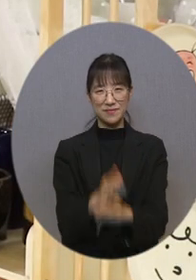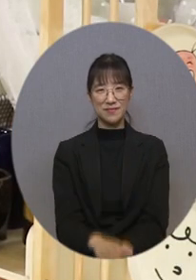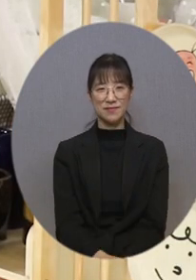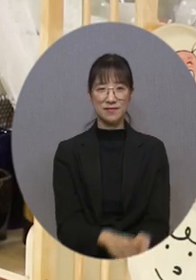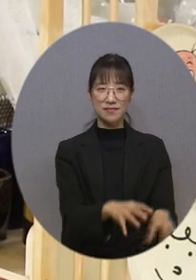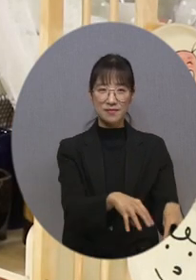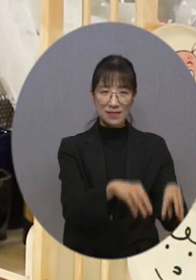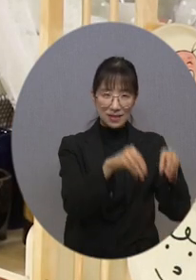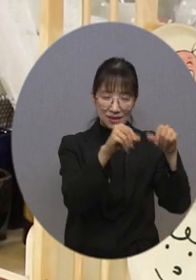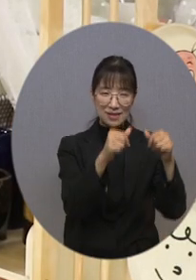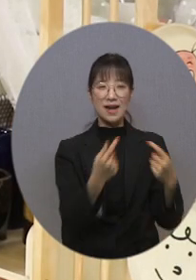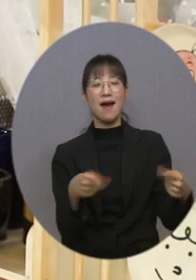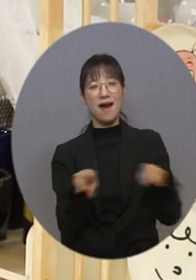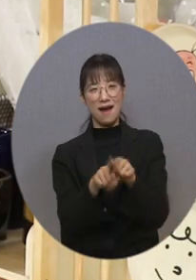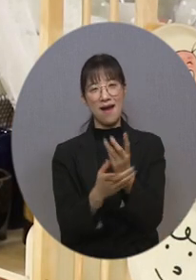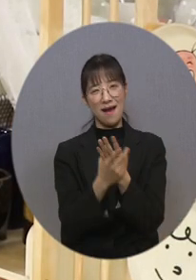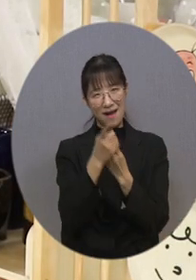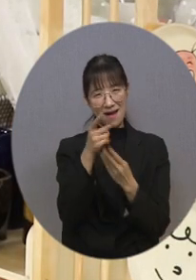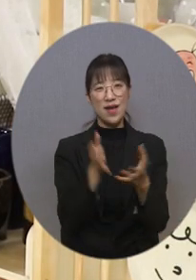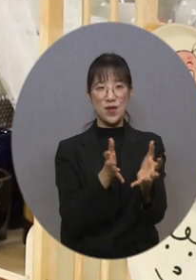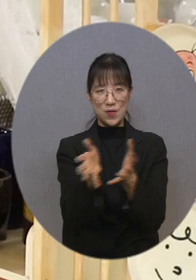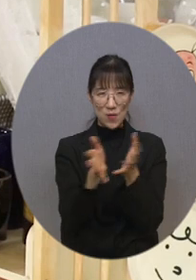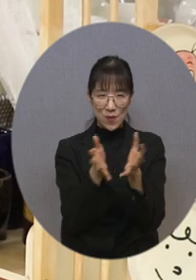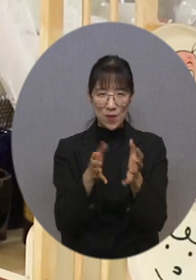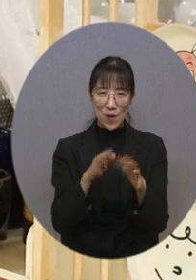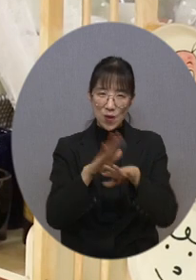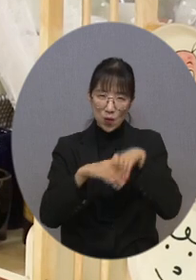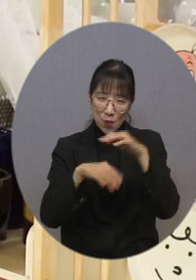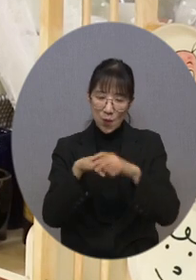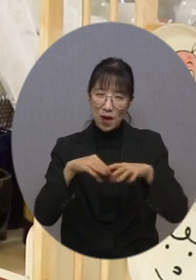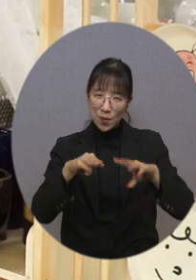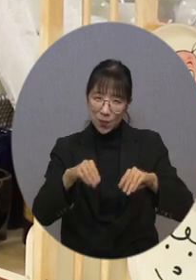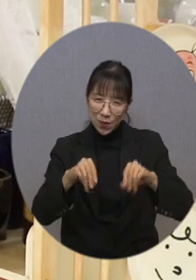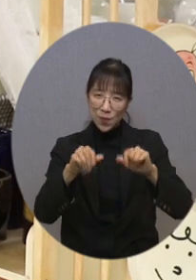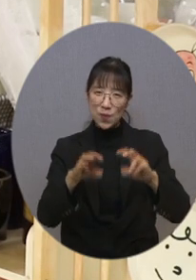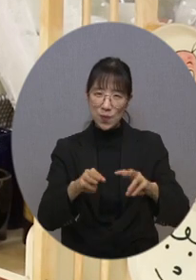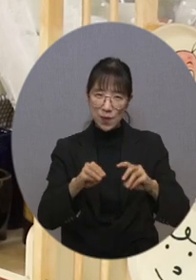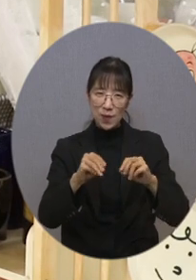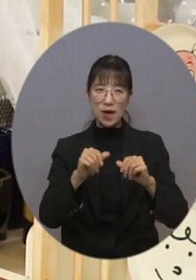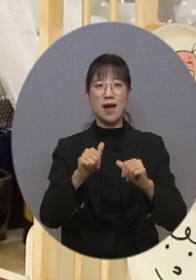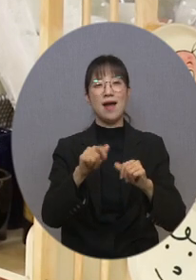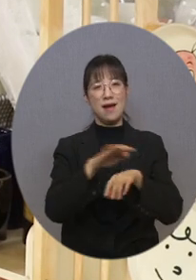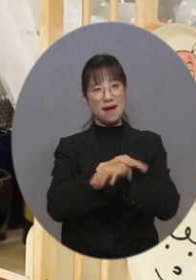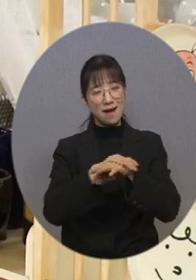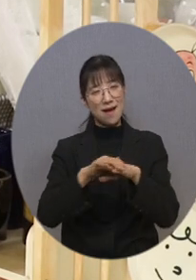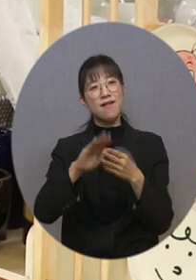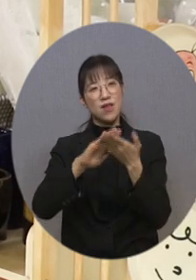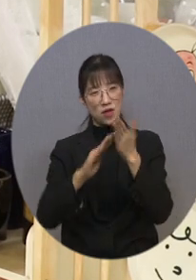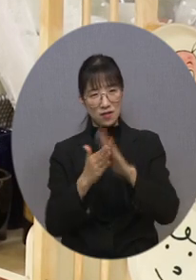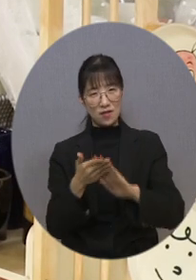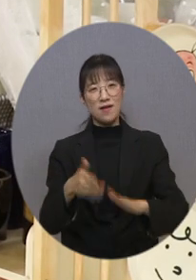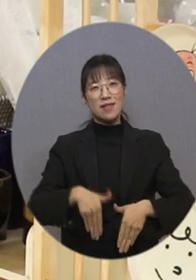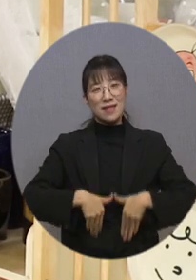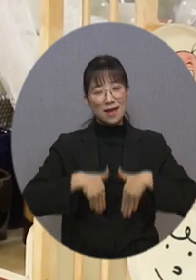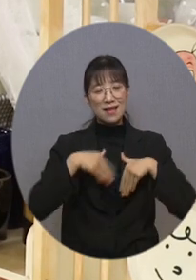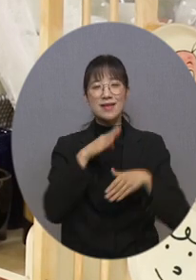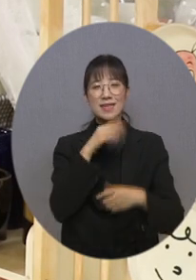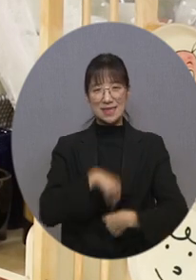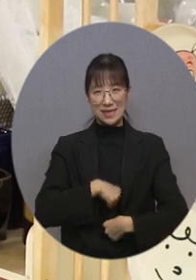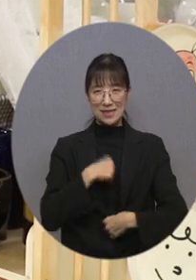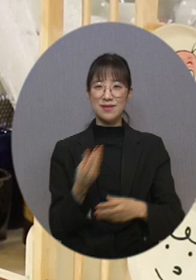흙과 하나 되는 도예, 세심한 손길이 스며든 정성 담긴 도예 작품에서 작가의 따뜻한 진심이